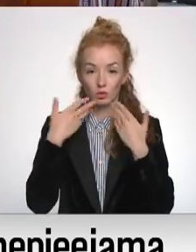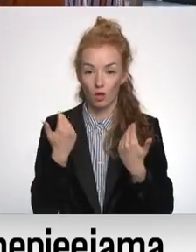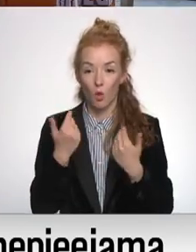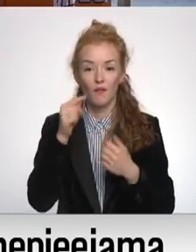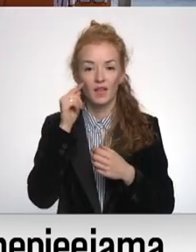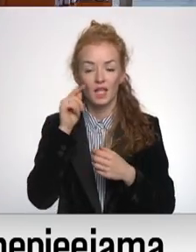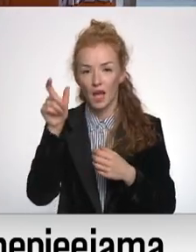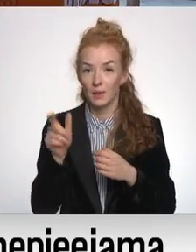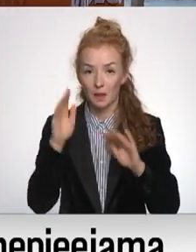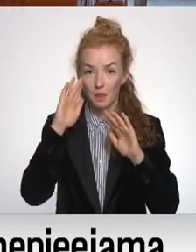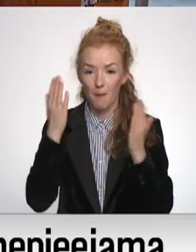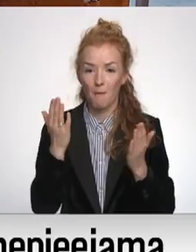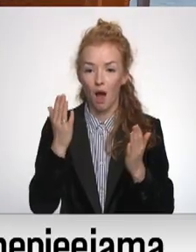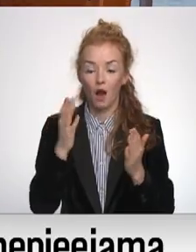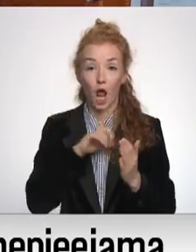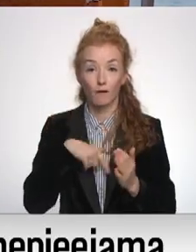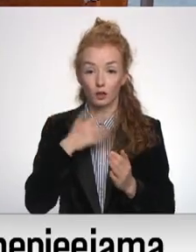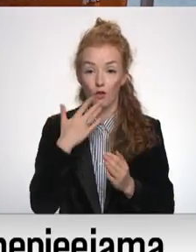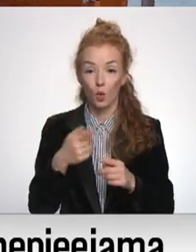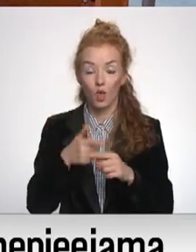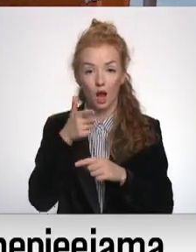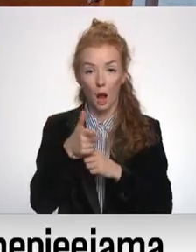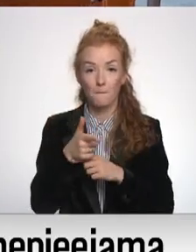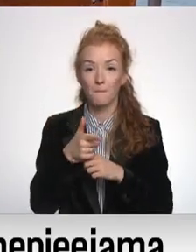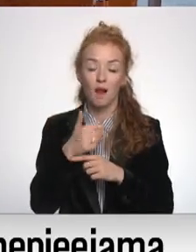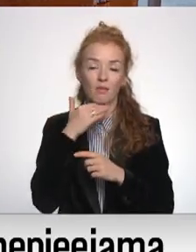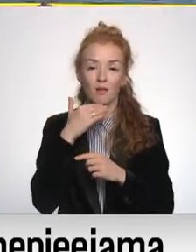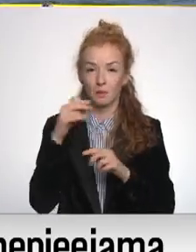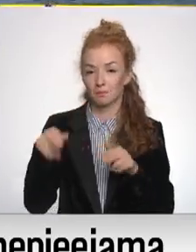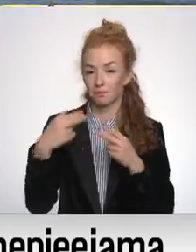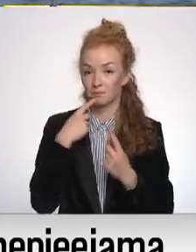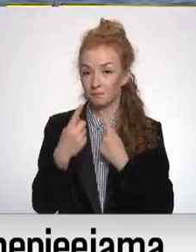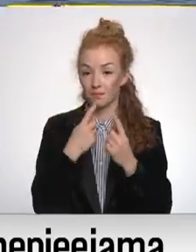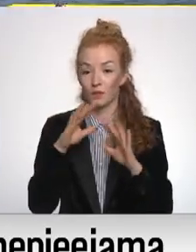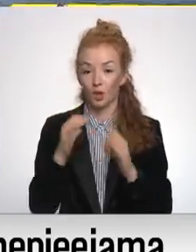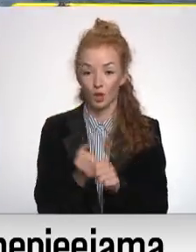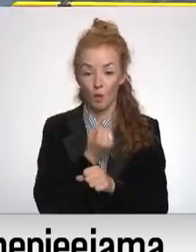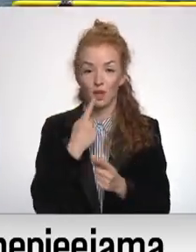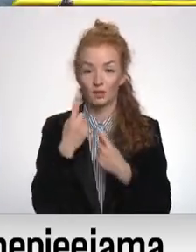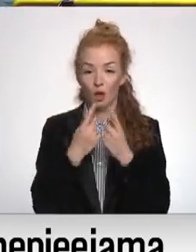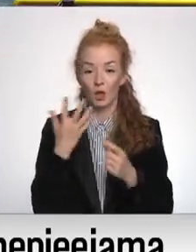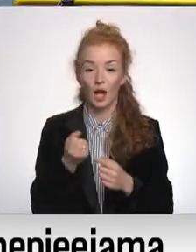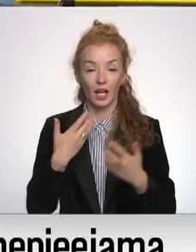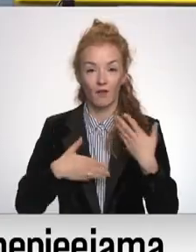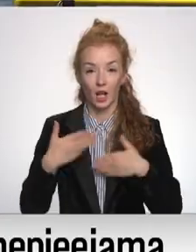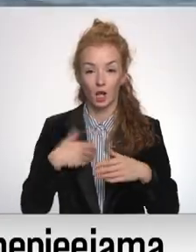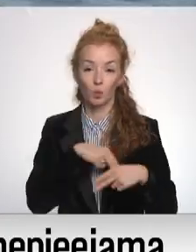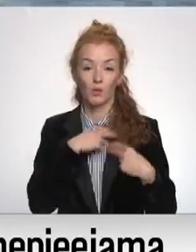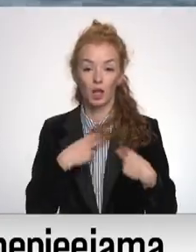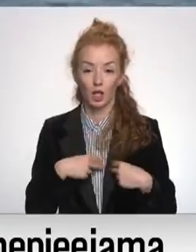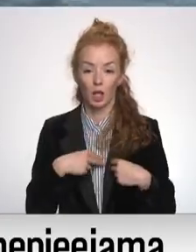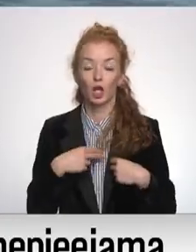gan nemākot valsts valodu un kameras priekšā runāt atsakās. Tomēr sarunā ar invalīdu biedrību